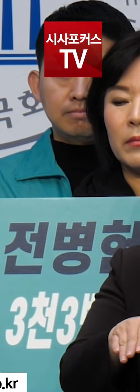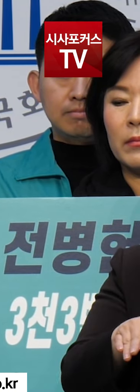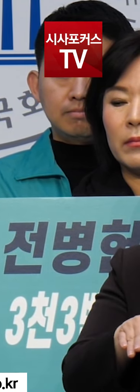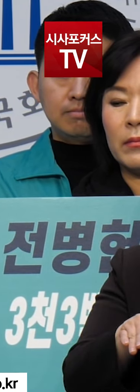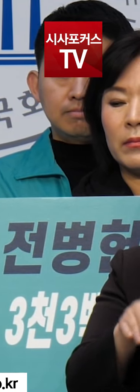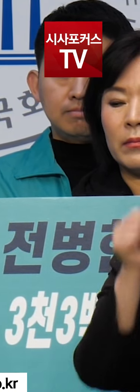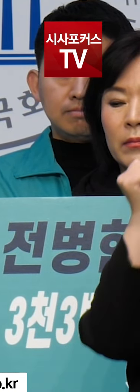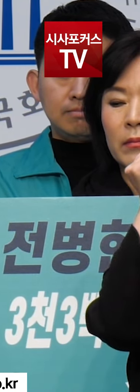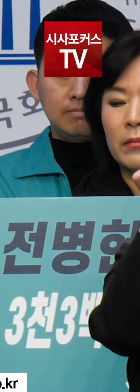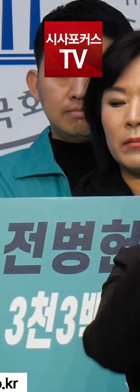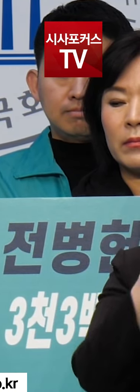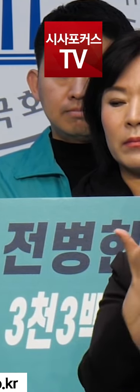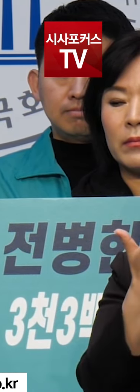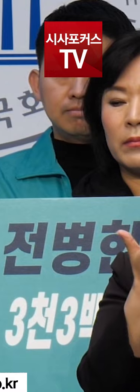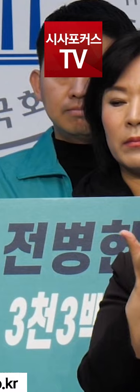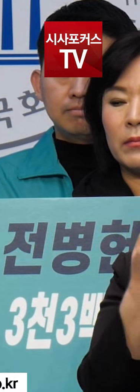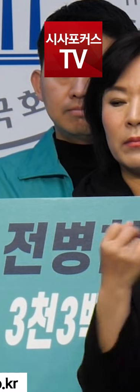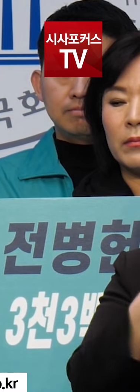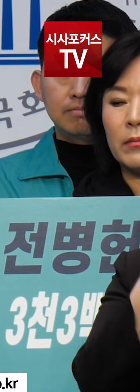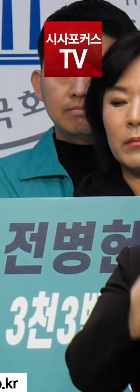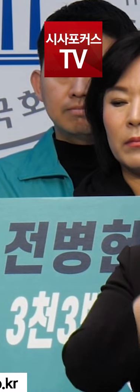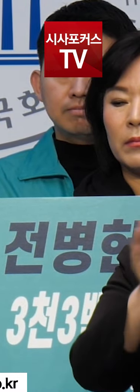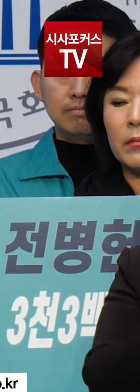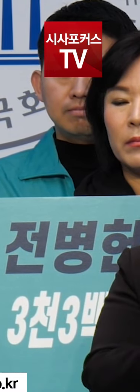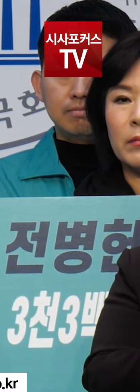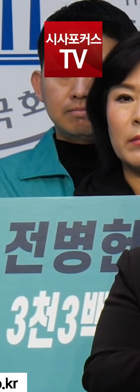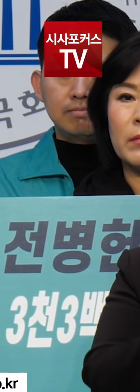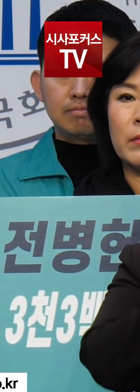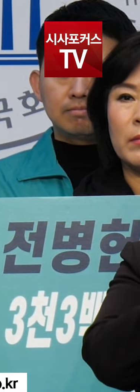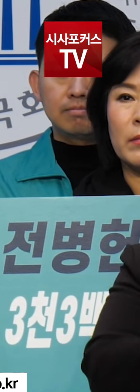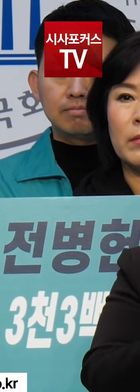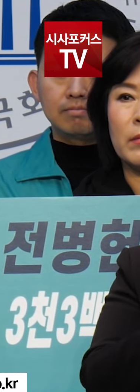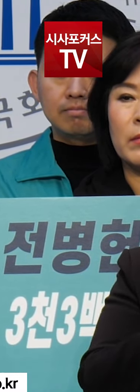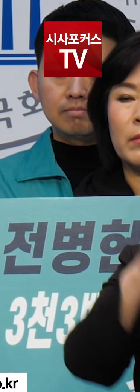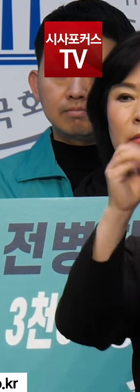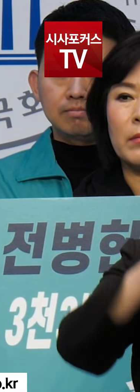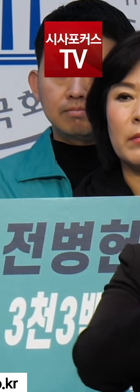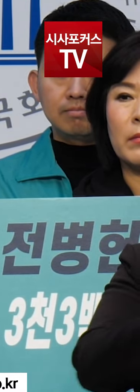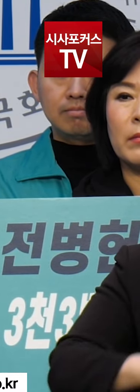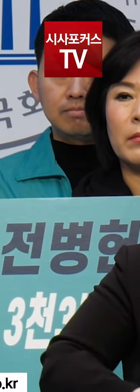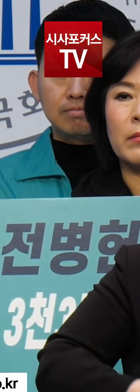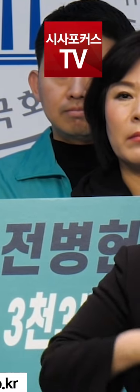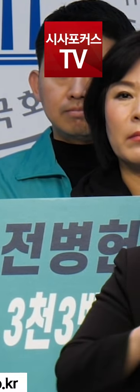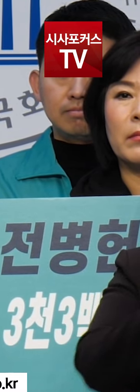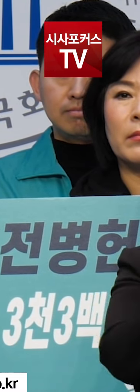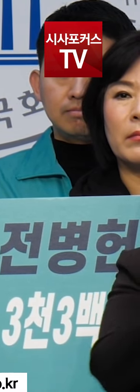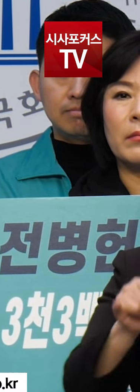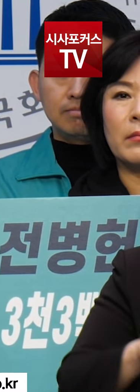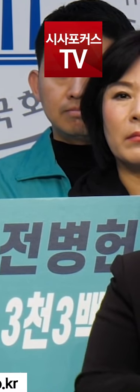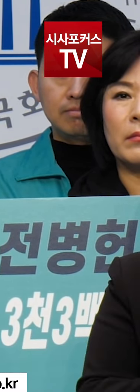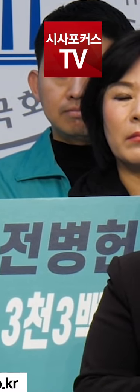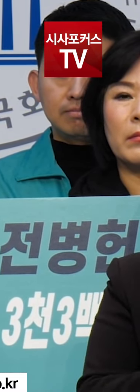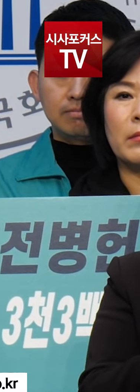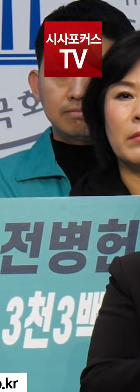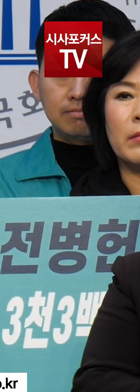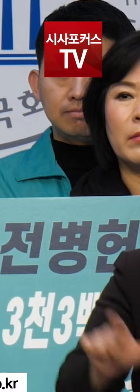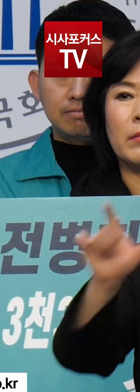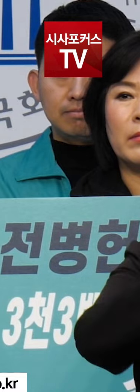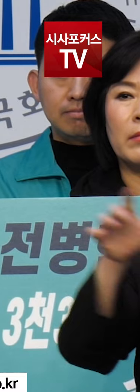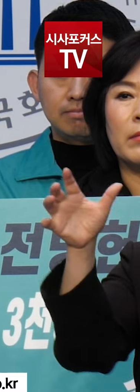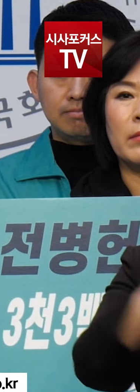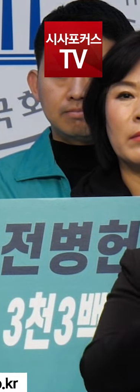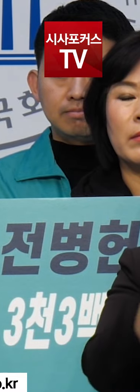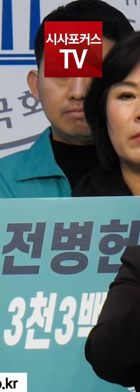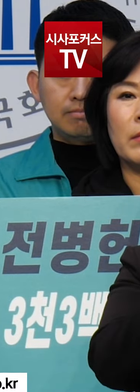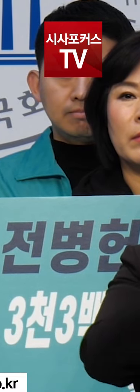심장이고 민주당의 보루인 광주 전남 시민 33분이 더해진